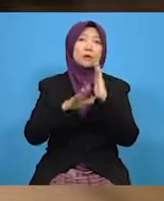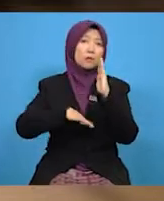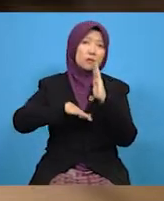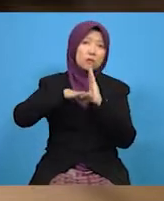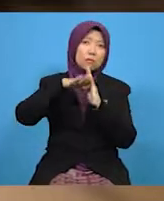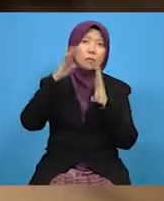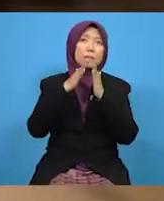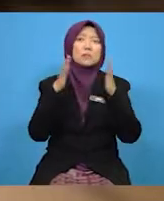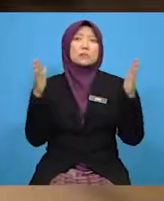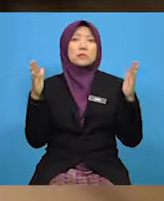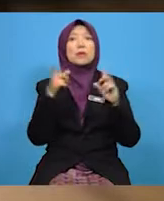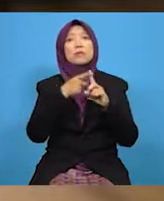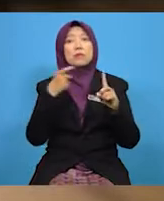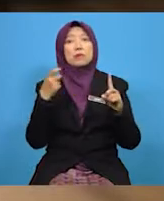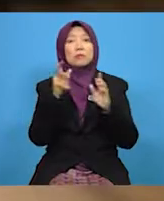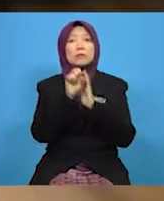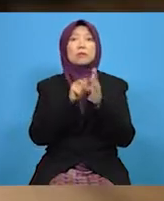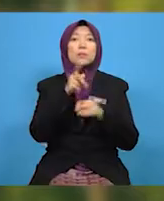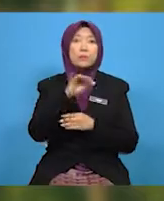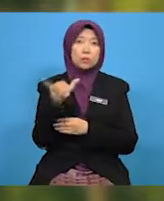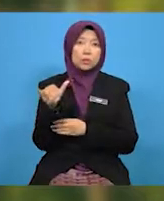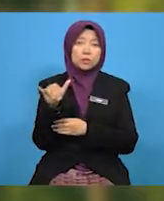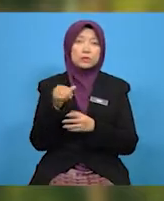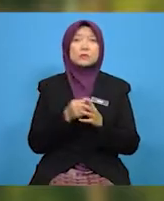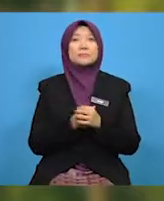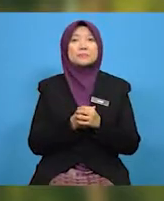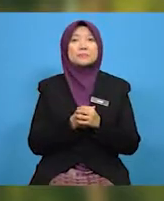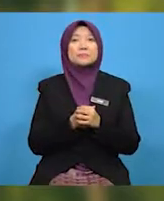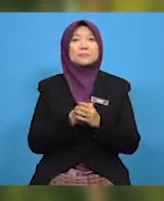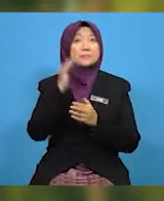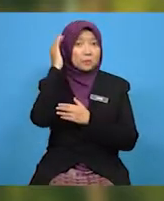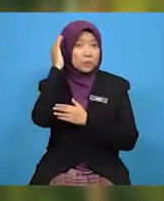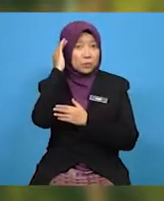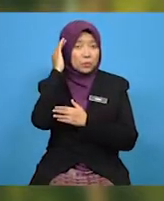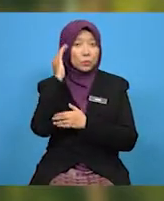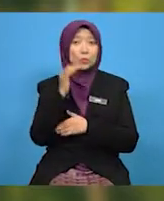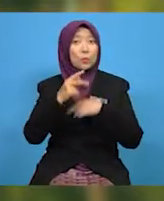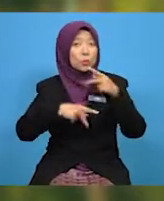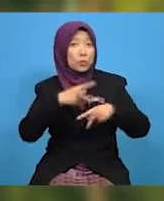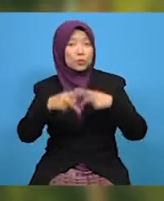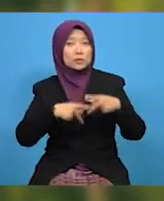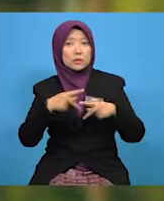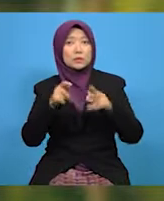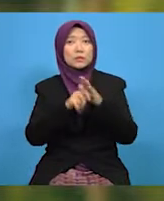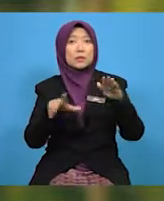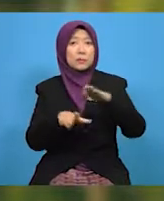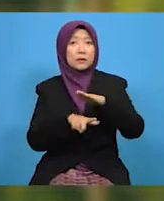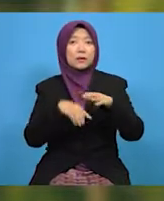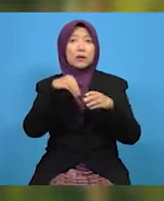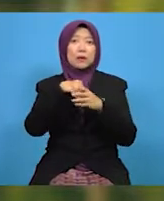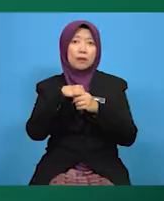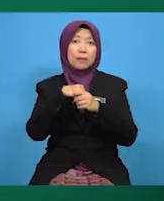lebih besar dari yang sepatutnya. Adakah kamu tahu apakah proses yang terlibat